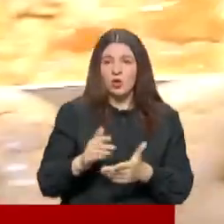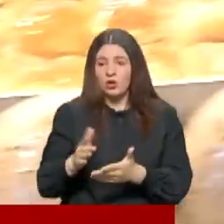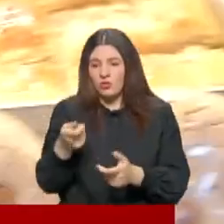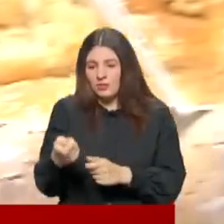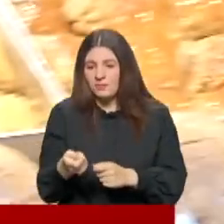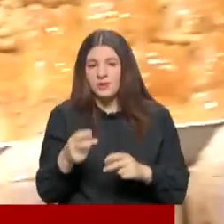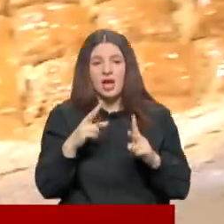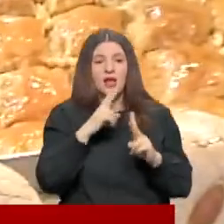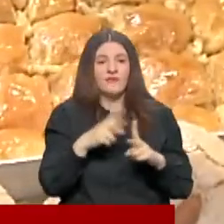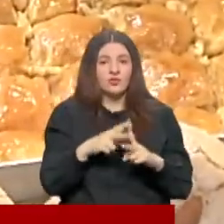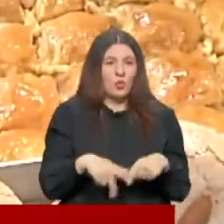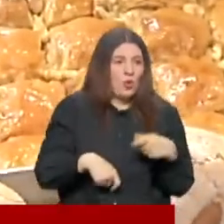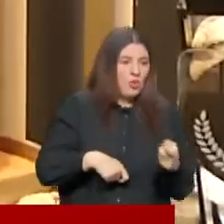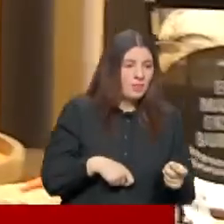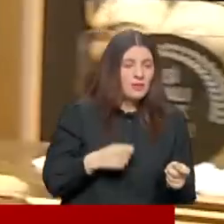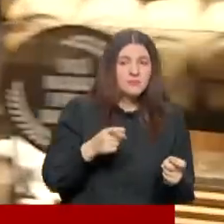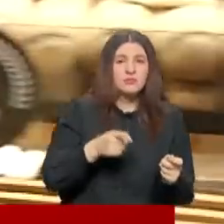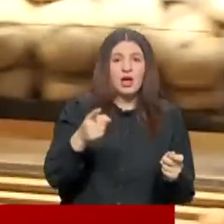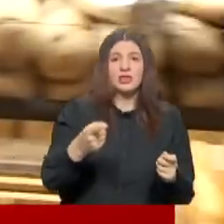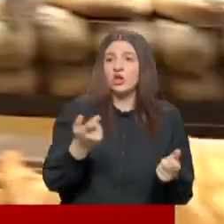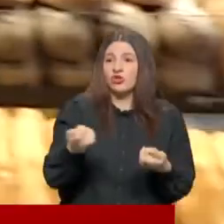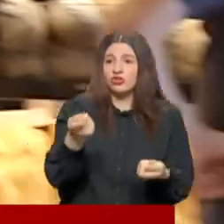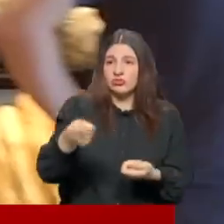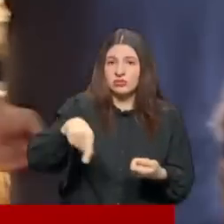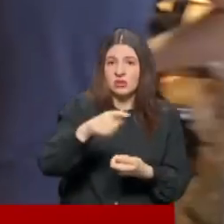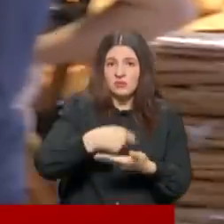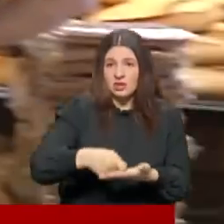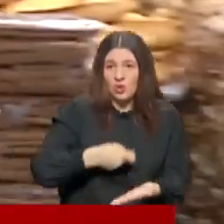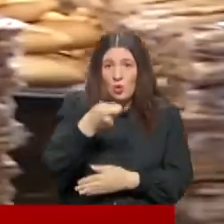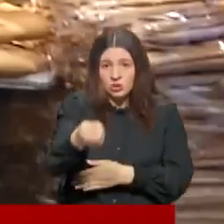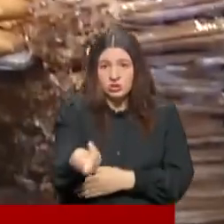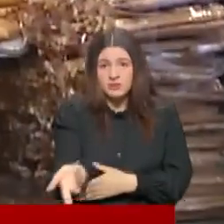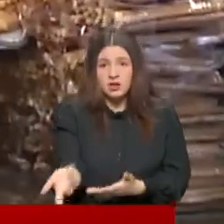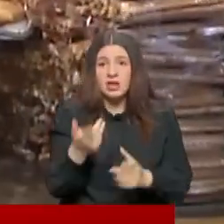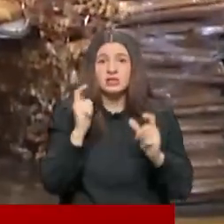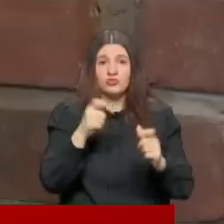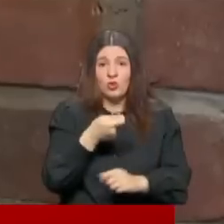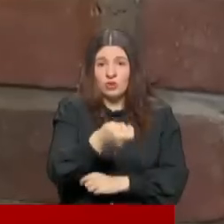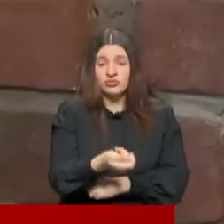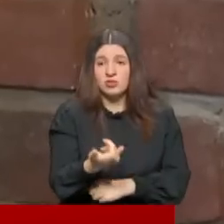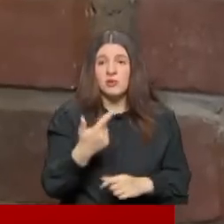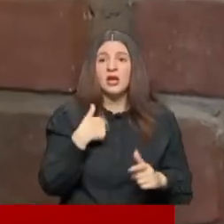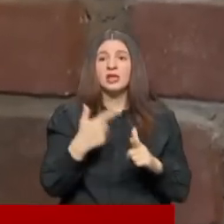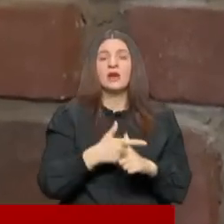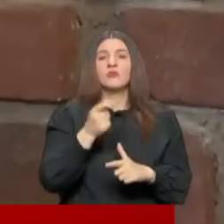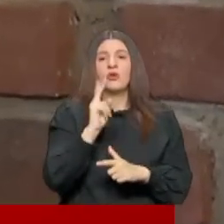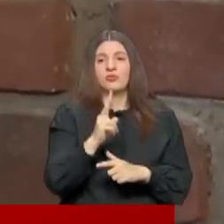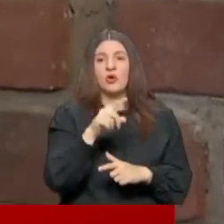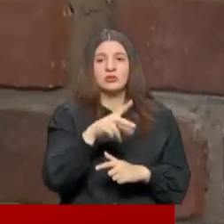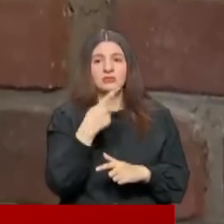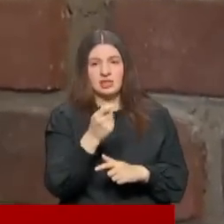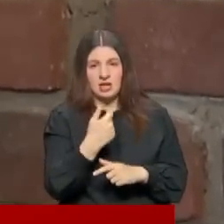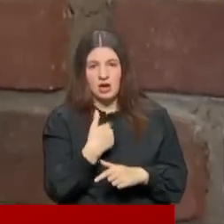anda elektrik faturasını toparlayayım. Bir anda da çalışan arkadaşların maaşlarını dağıtacağım, sigortasını ödeyeceğim. Kiram normalde 18 bin